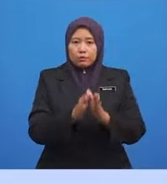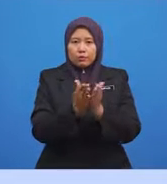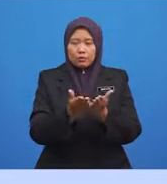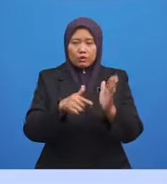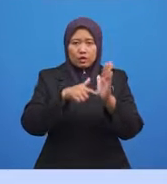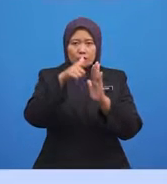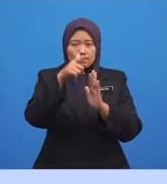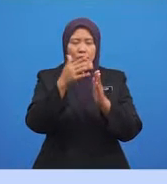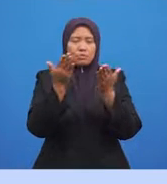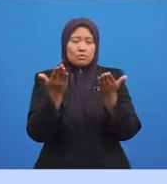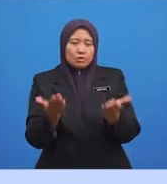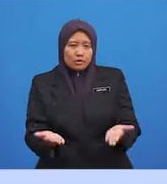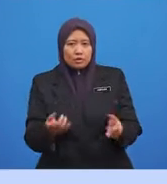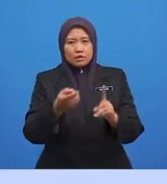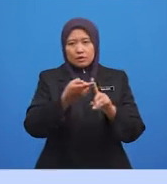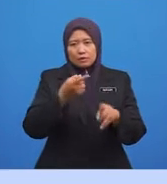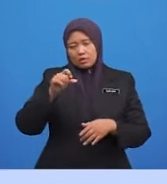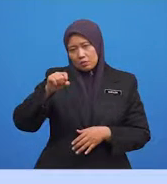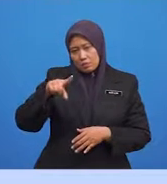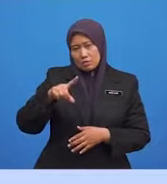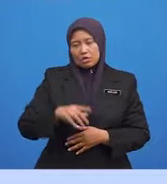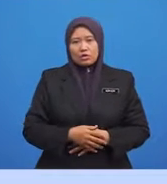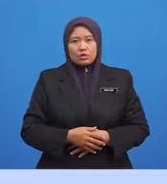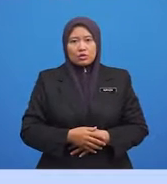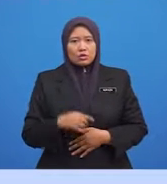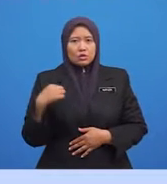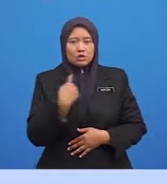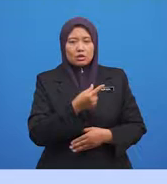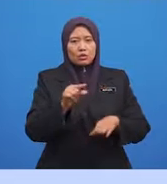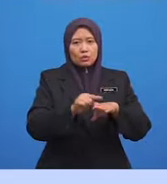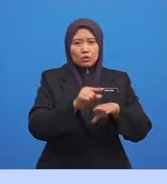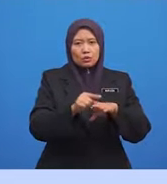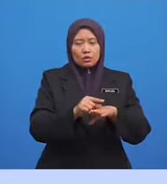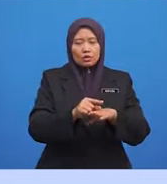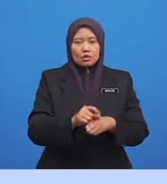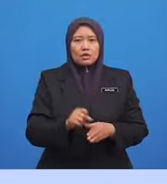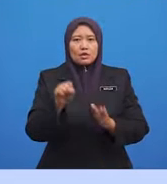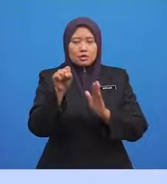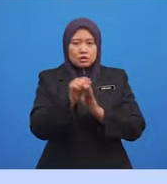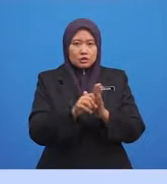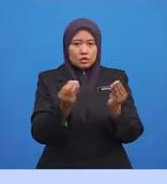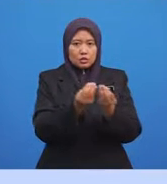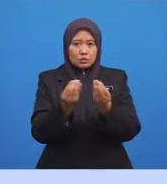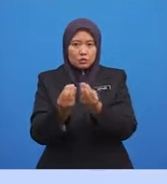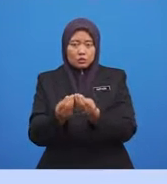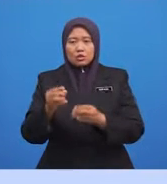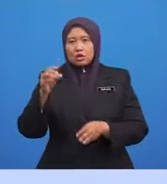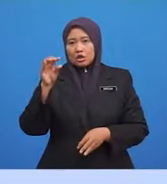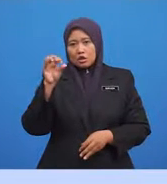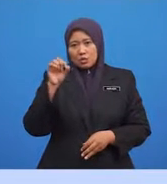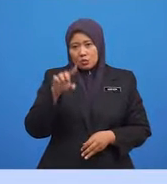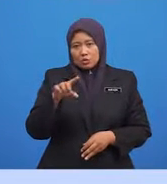kerana murid-murid memerlukan sejumlah biji guli agar dacing tersebut seimbang.